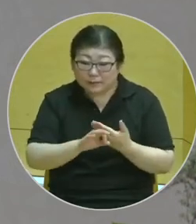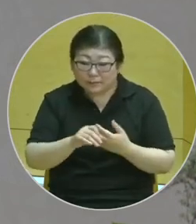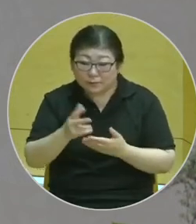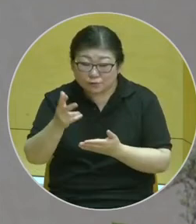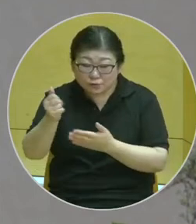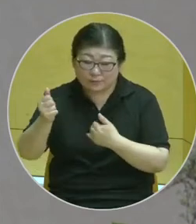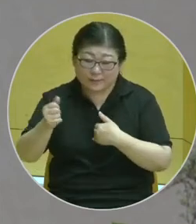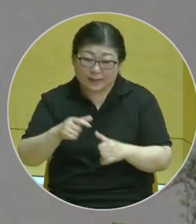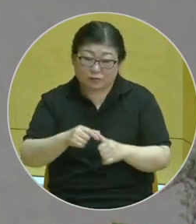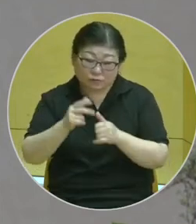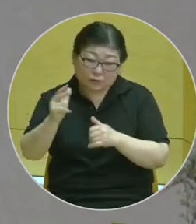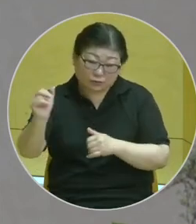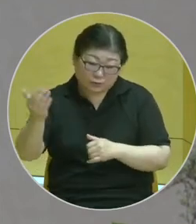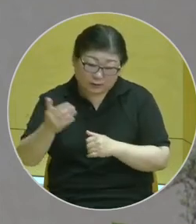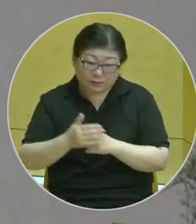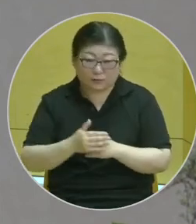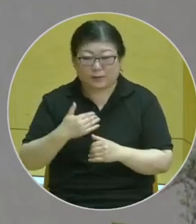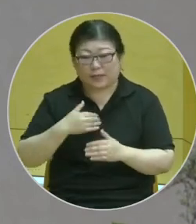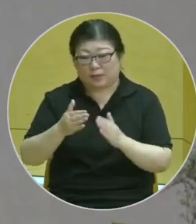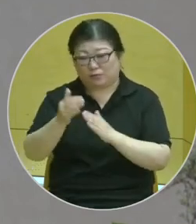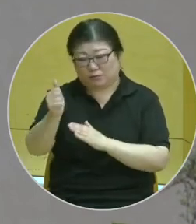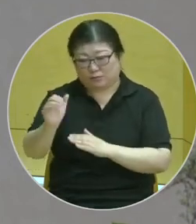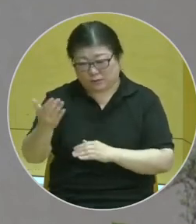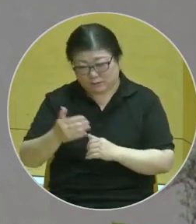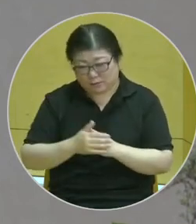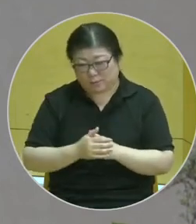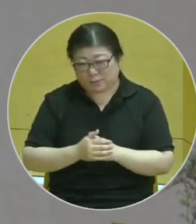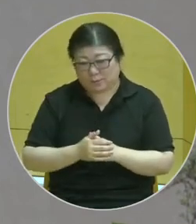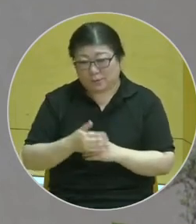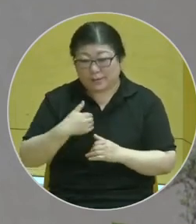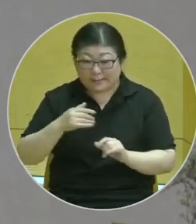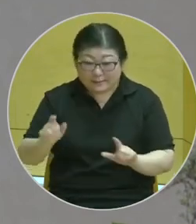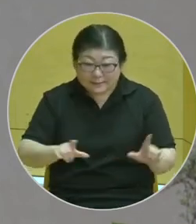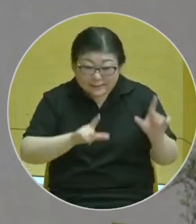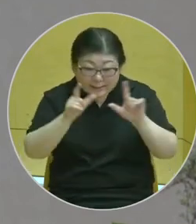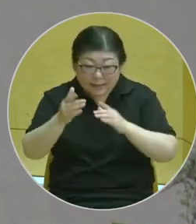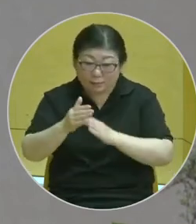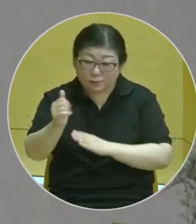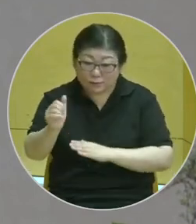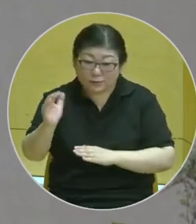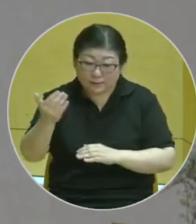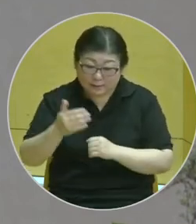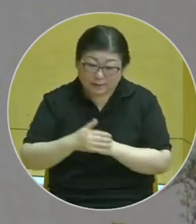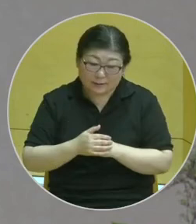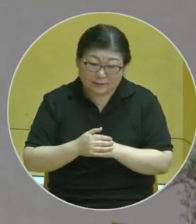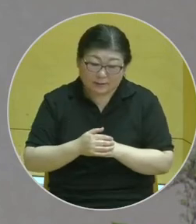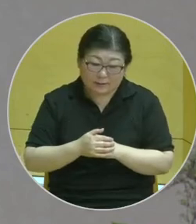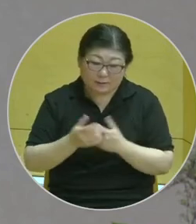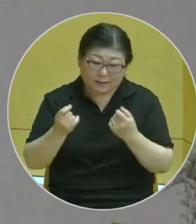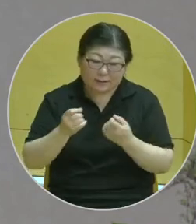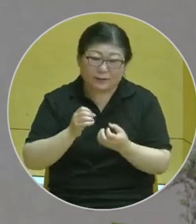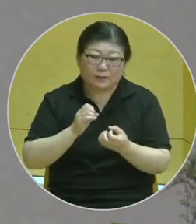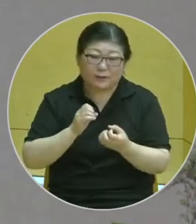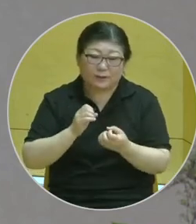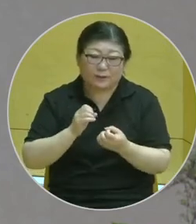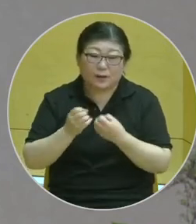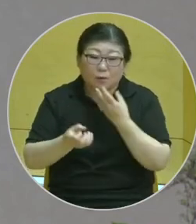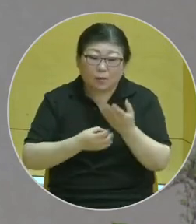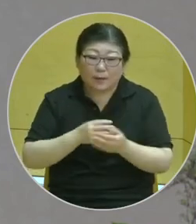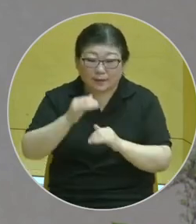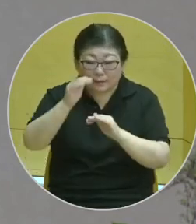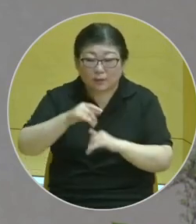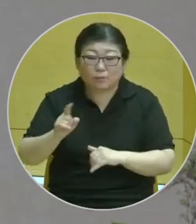주인 되십니다 주님은 나를 구원 하신 주님 2시오 오늘의 인생의 주인 되십니다 바로 이 고백 이 복음 아닙니까 이 복음